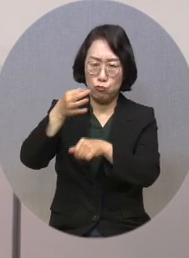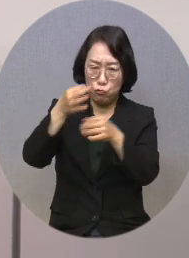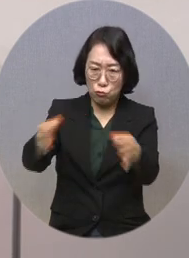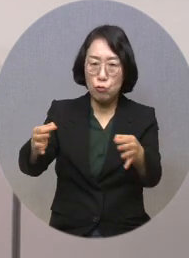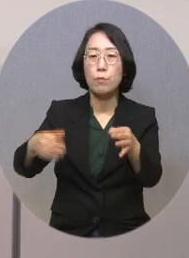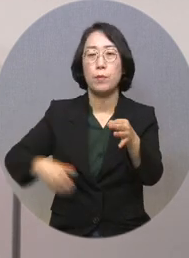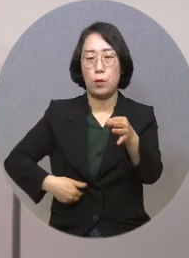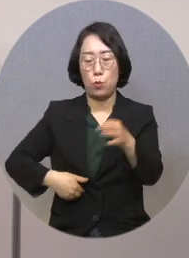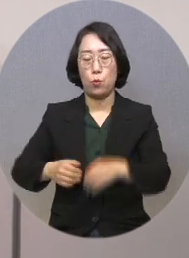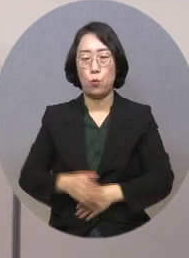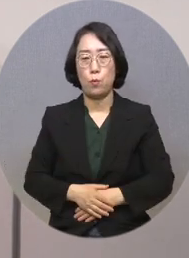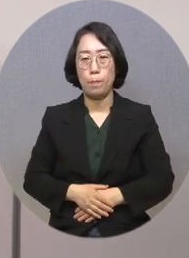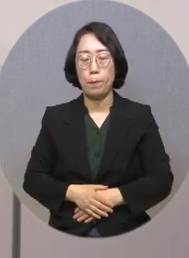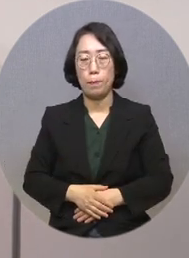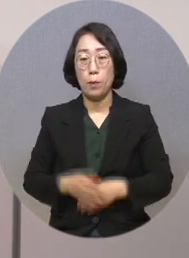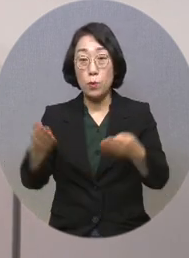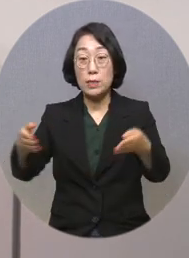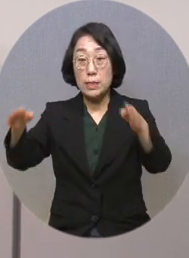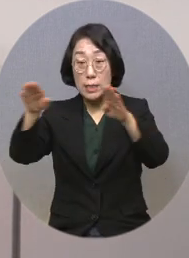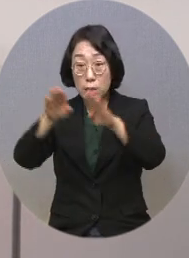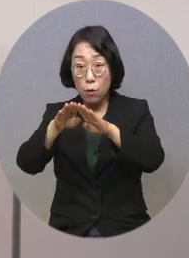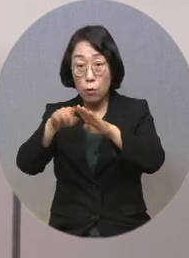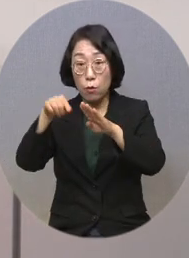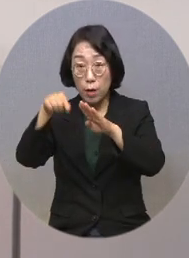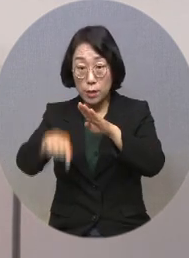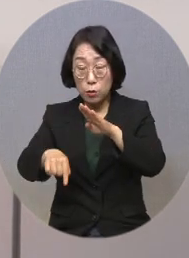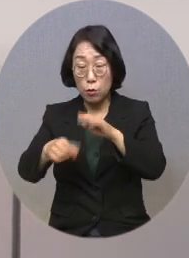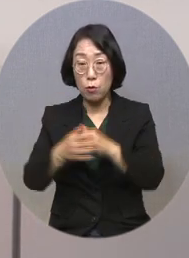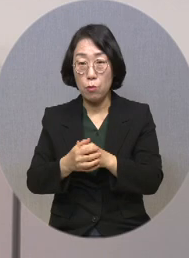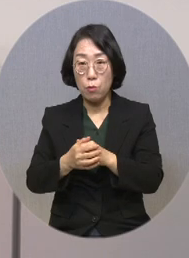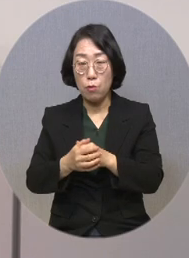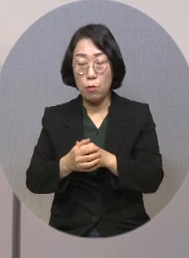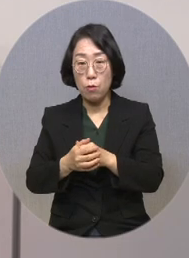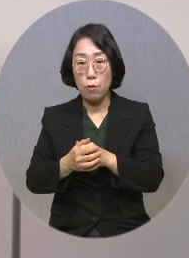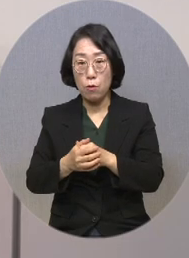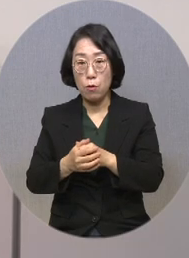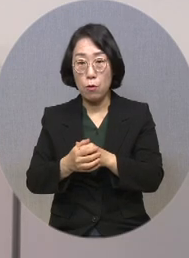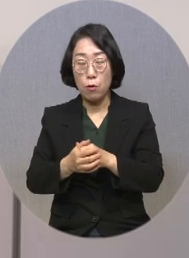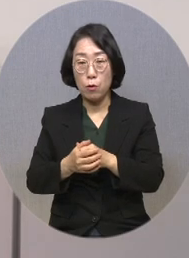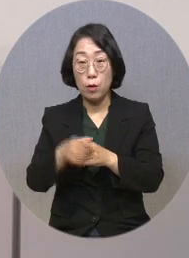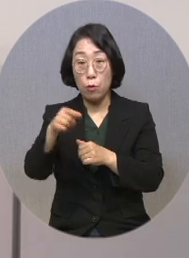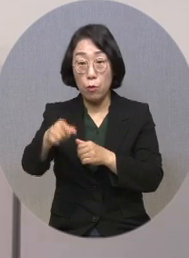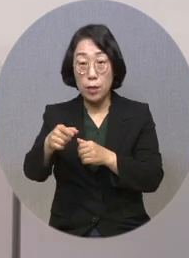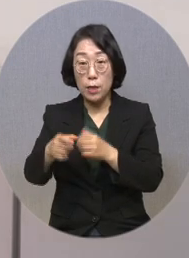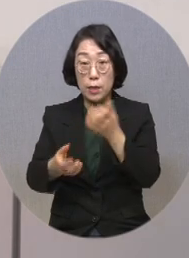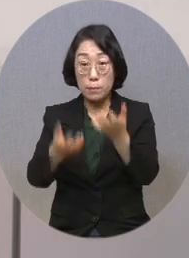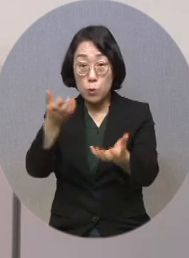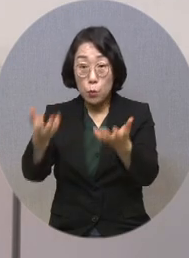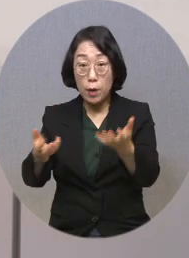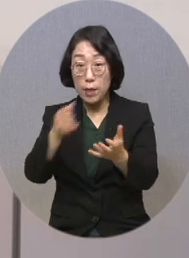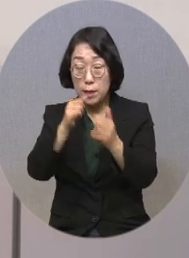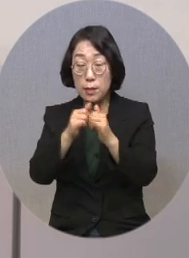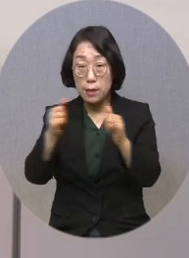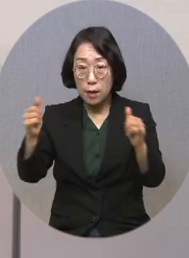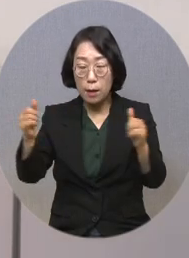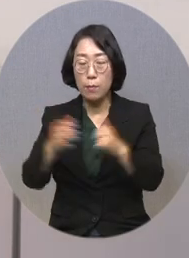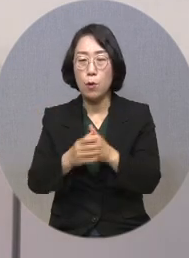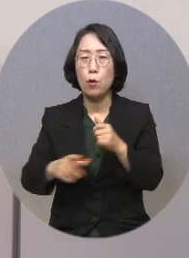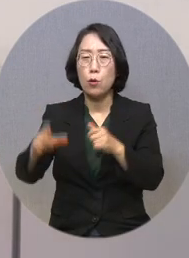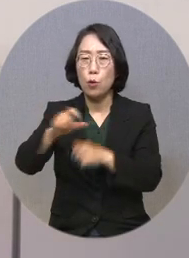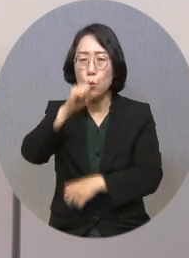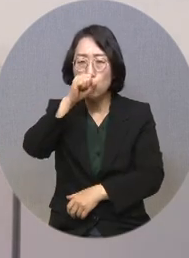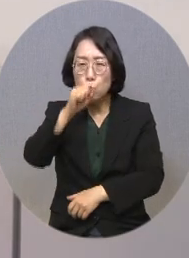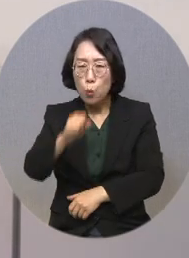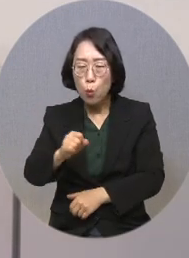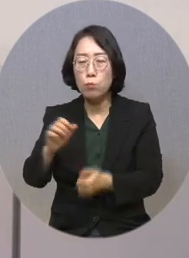가지는 시설에 입소해 있는 어르신들의 보다 질 높은 급양시설을 확충하는 것이